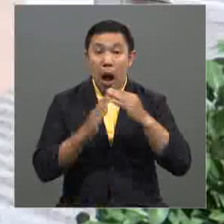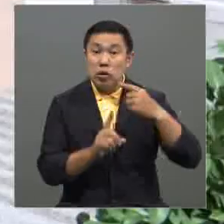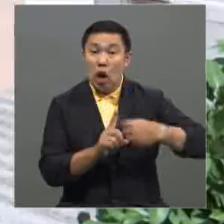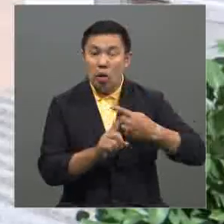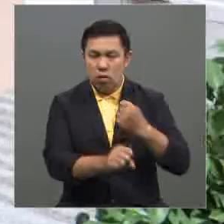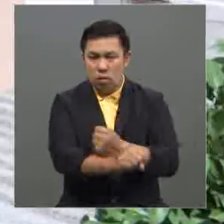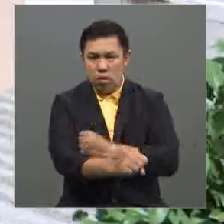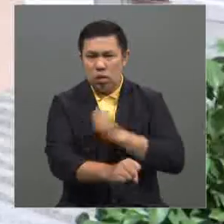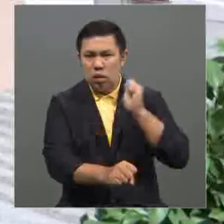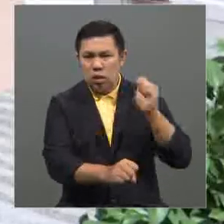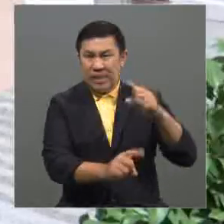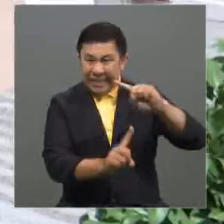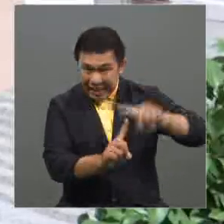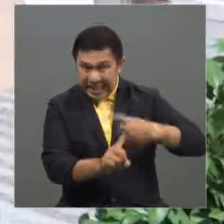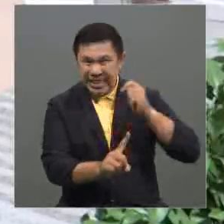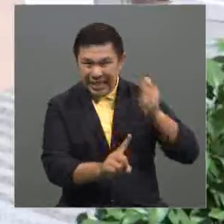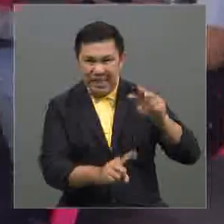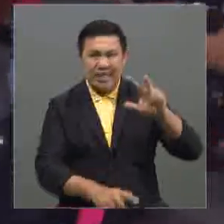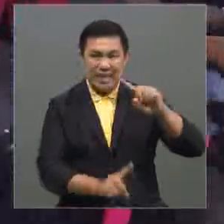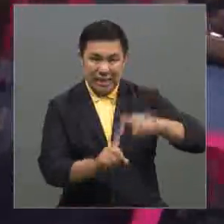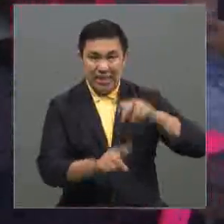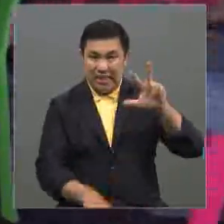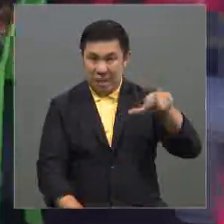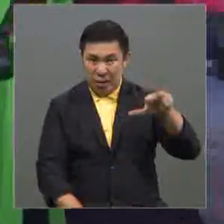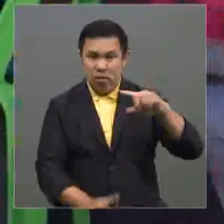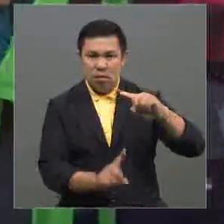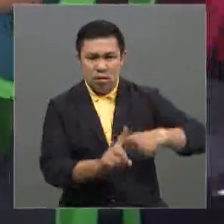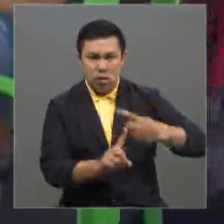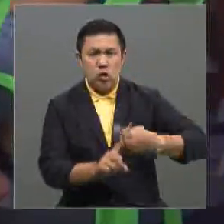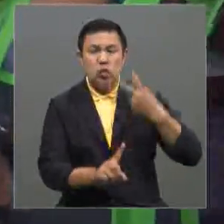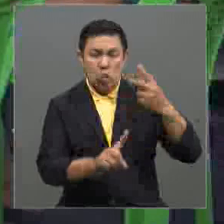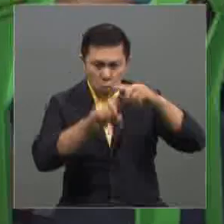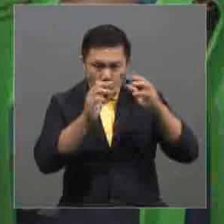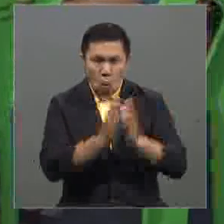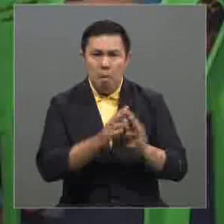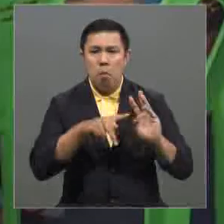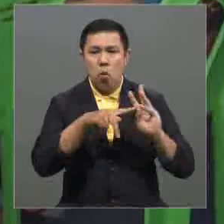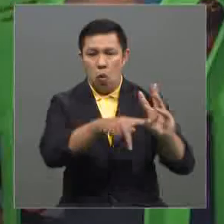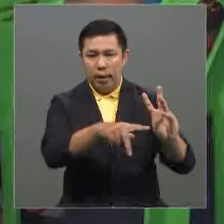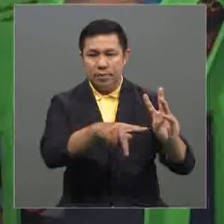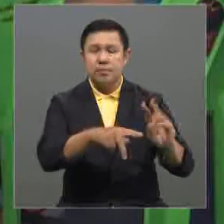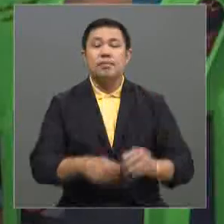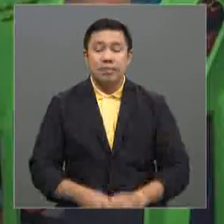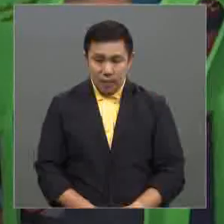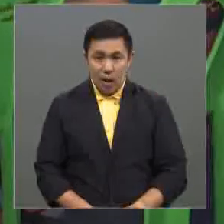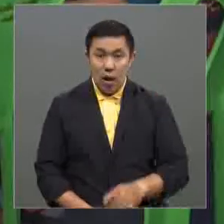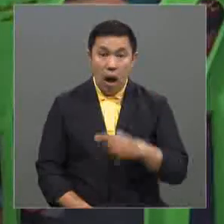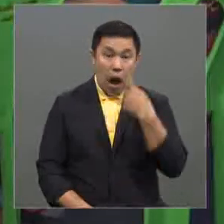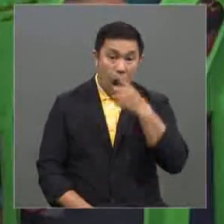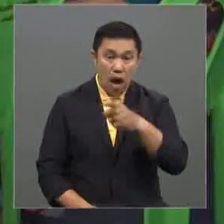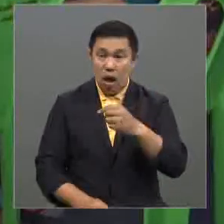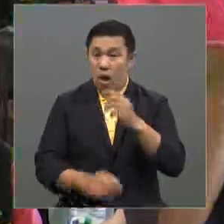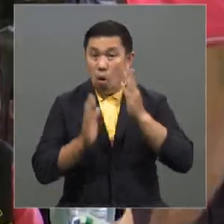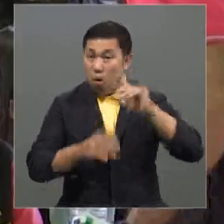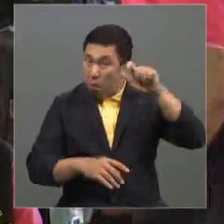ายเงินเยียวยาเป็นค่าเช่ารายเดือนเดือนละ 3,000 บาทจำนวน2เดือนรวมเป็นเงิน 6,000 บาทครับกรณีผู้ประสบภัยที่เป็นแรงงาน